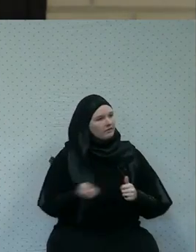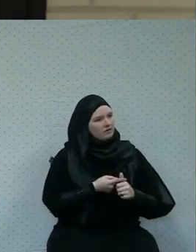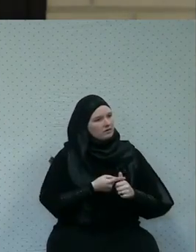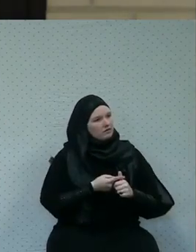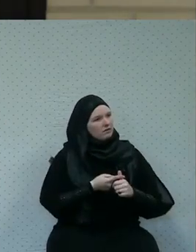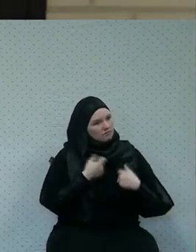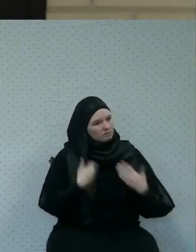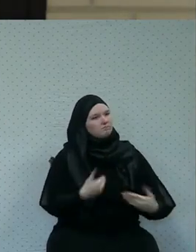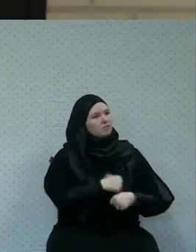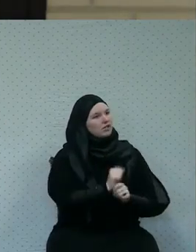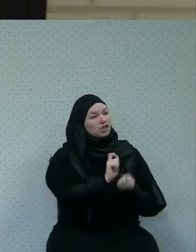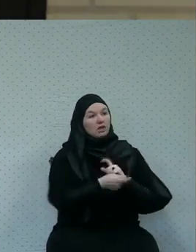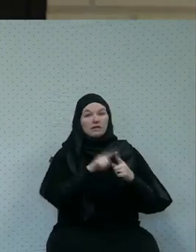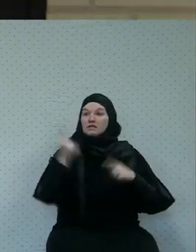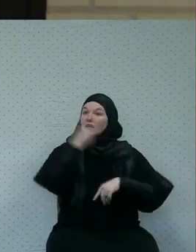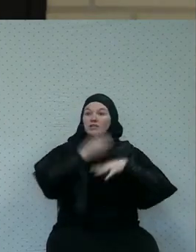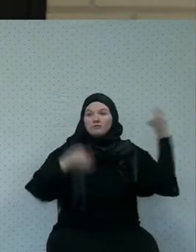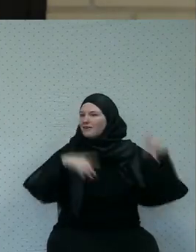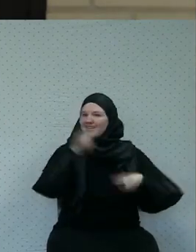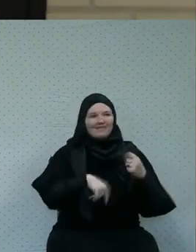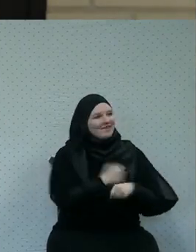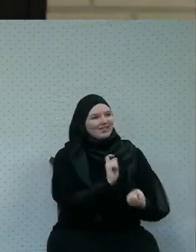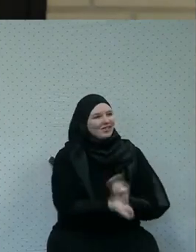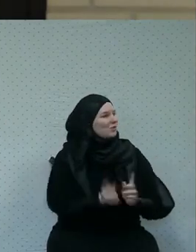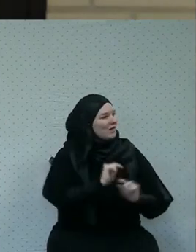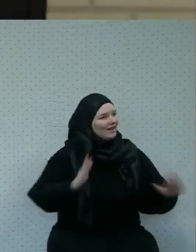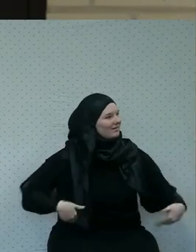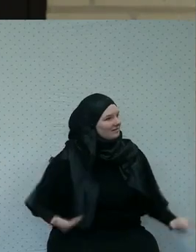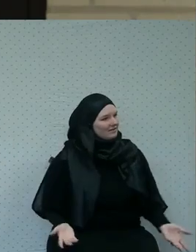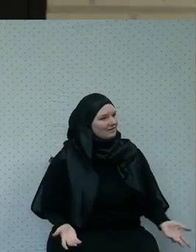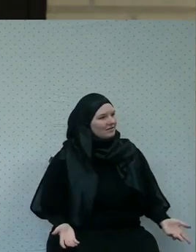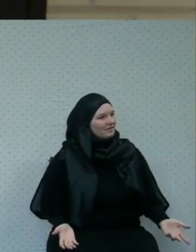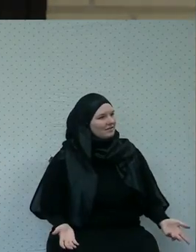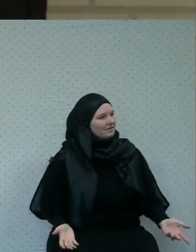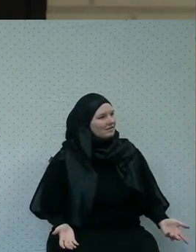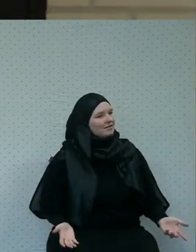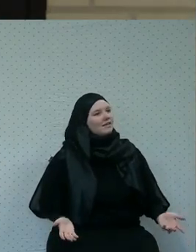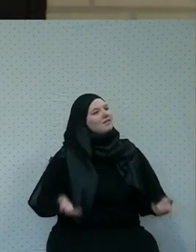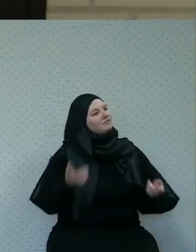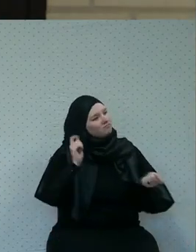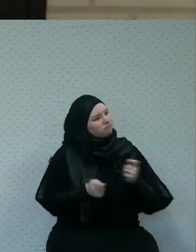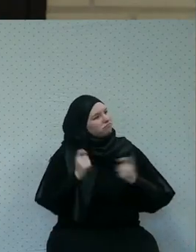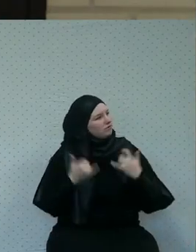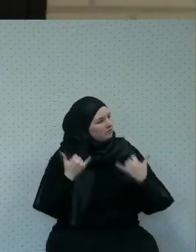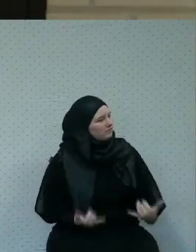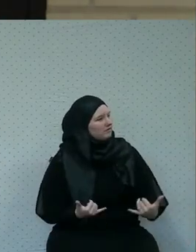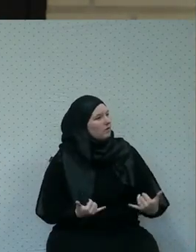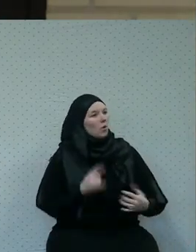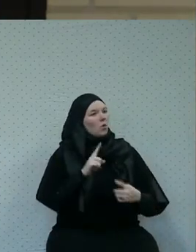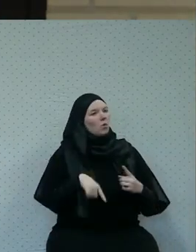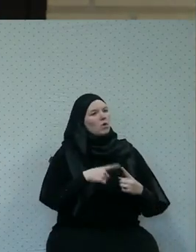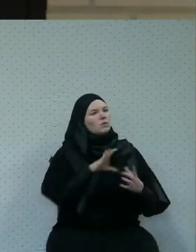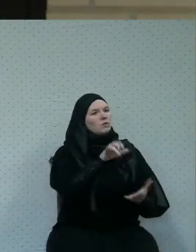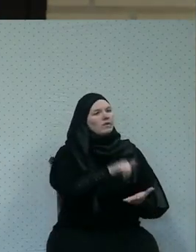أن توزن عليكم. Weigh your deeds before they are weighed for you. When do we do